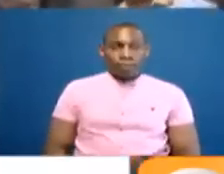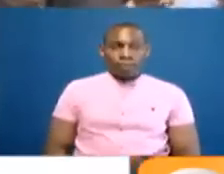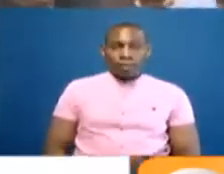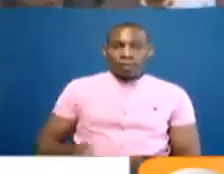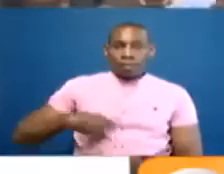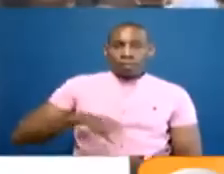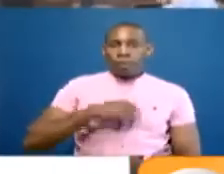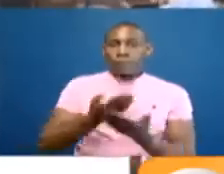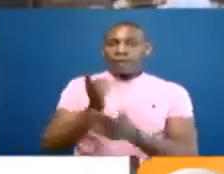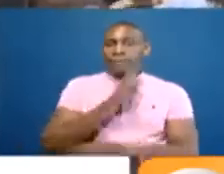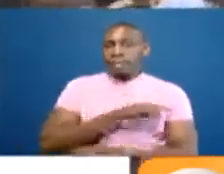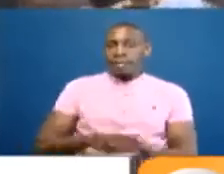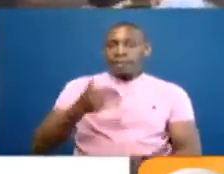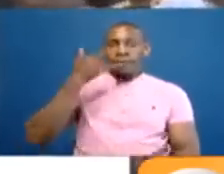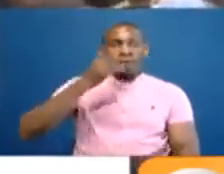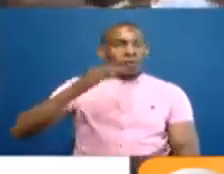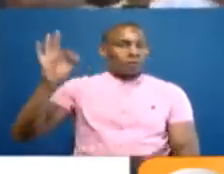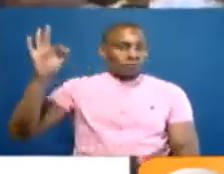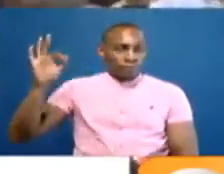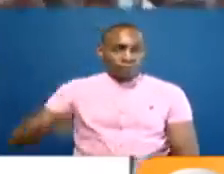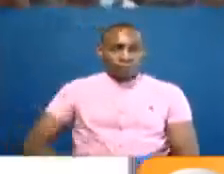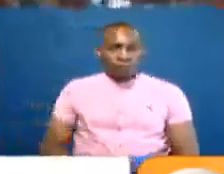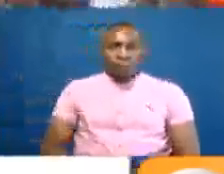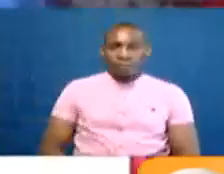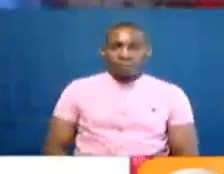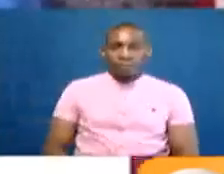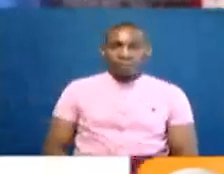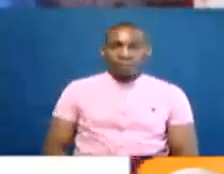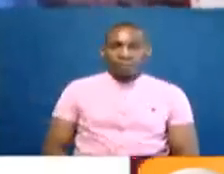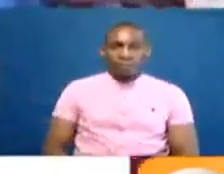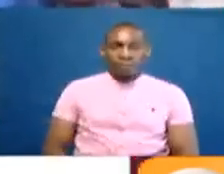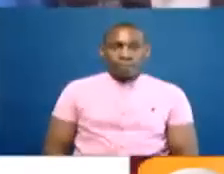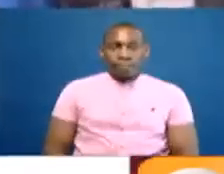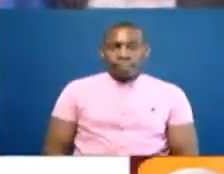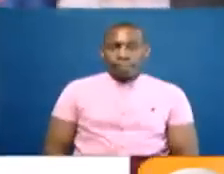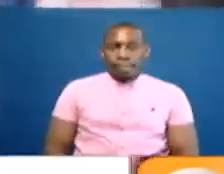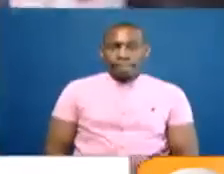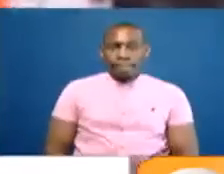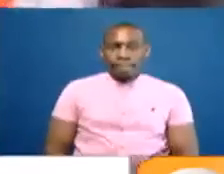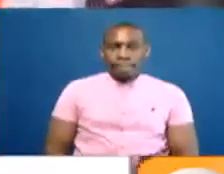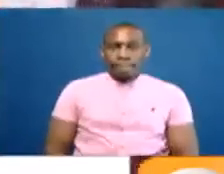Tuko site. Zima simo. Simu wa baba.